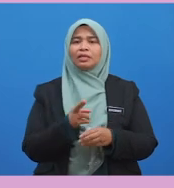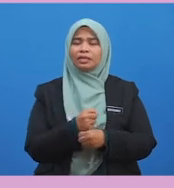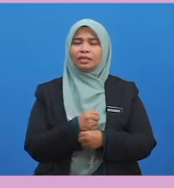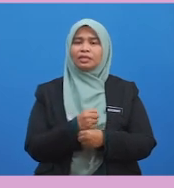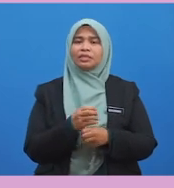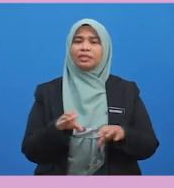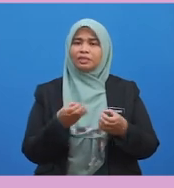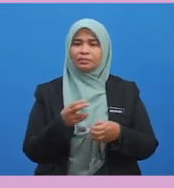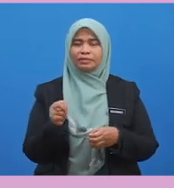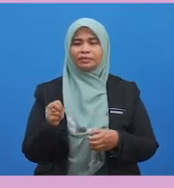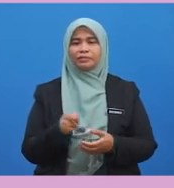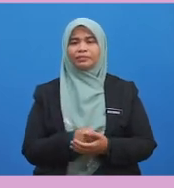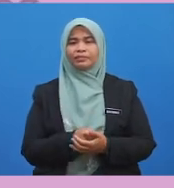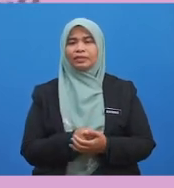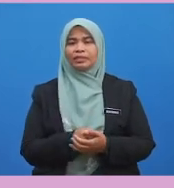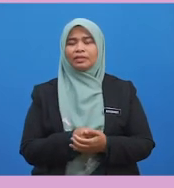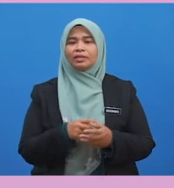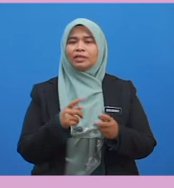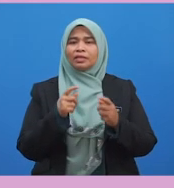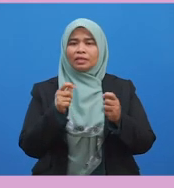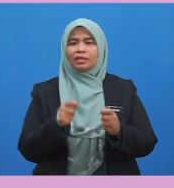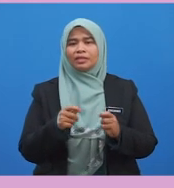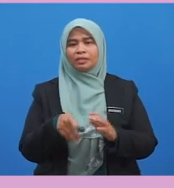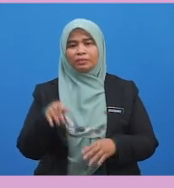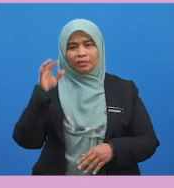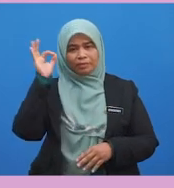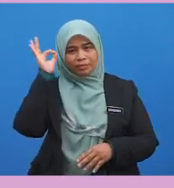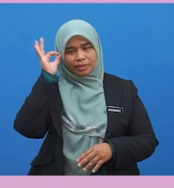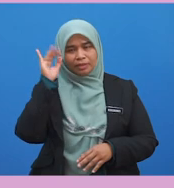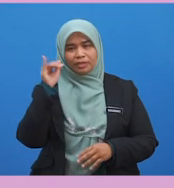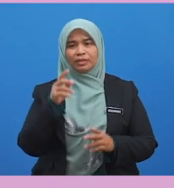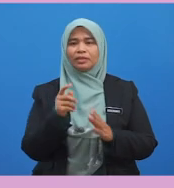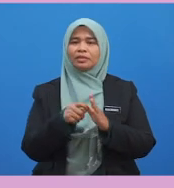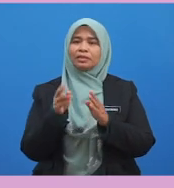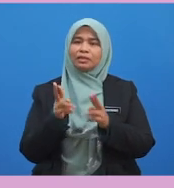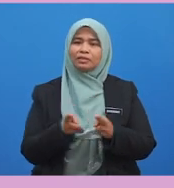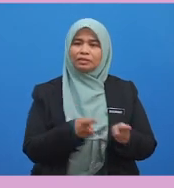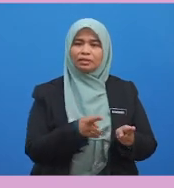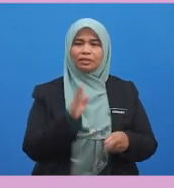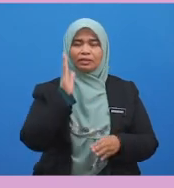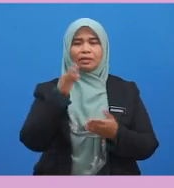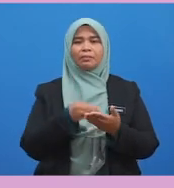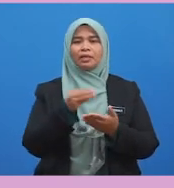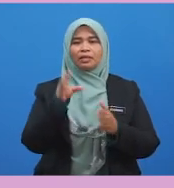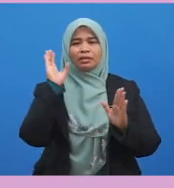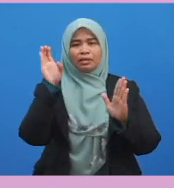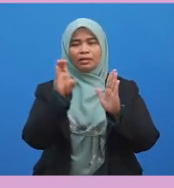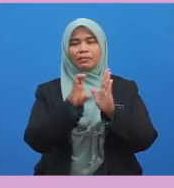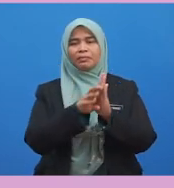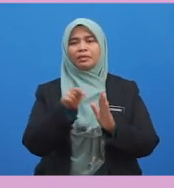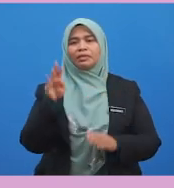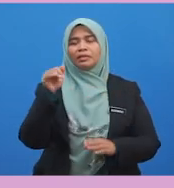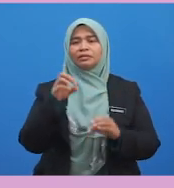reka ciptaan. Teknik pemikiran yang terancang akan memberi gambaran yang